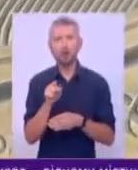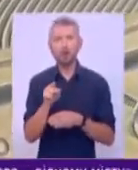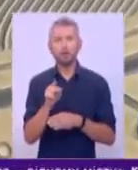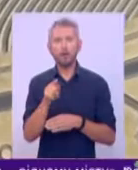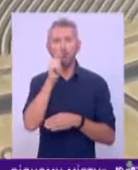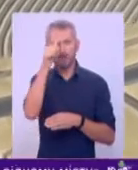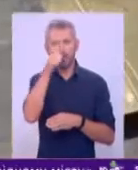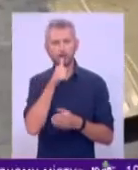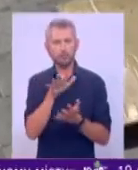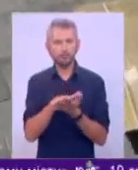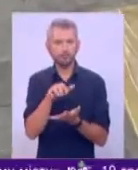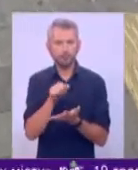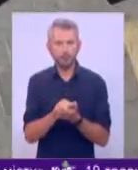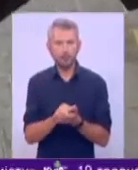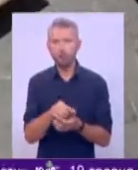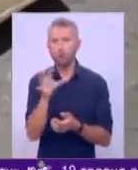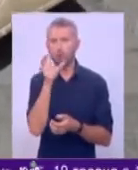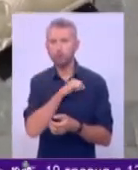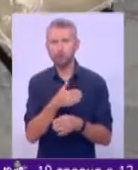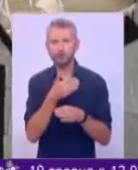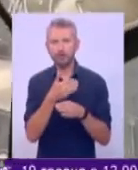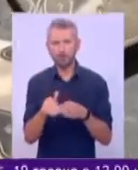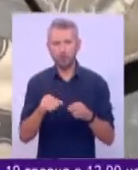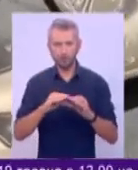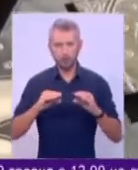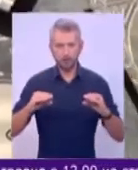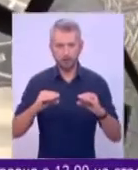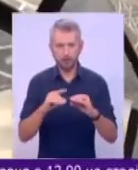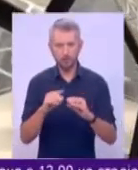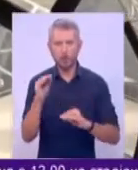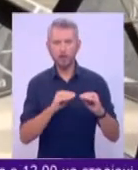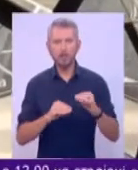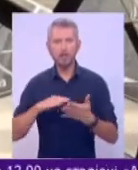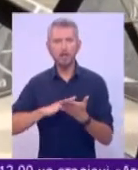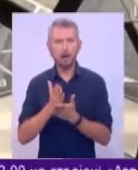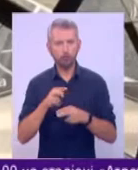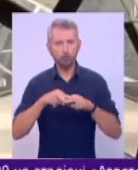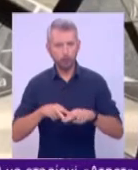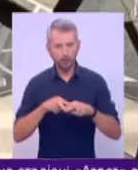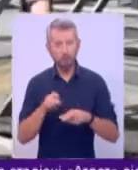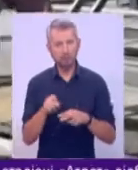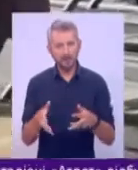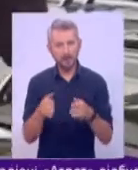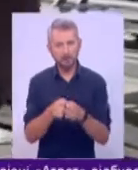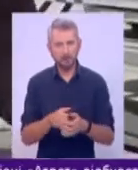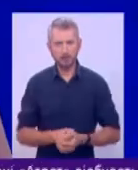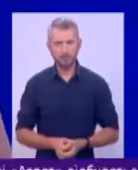квітні сплюндрували вандали, поцупили частину латунних плит, що складали карту столиці. Злочинців затримали.